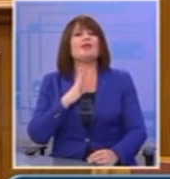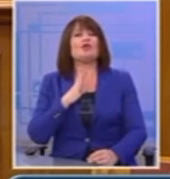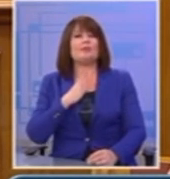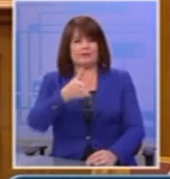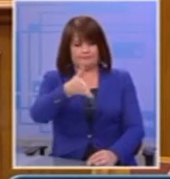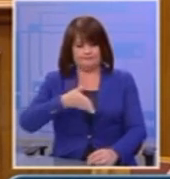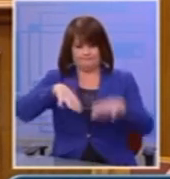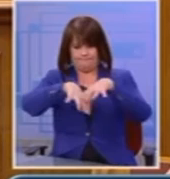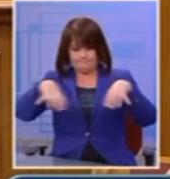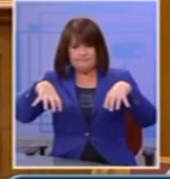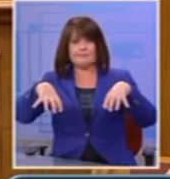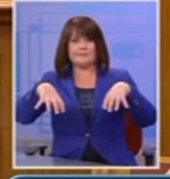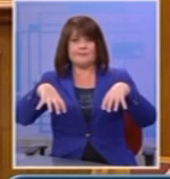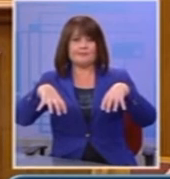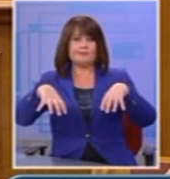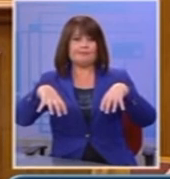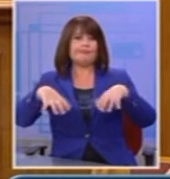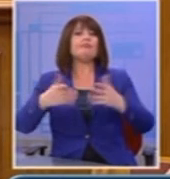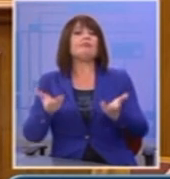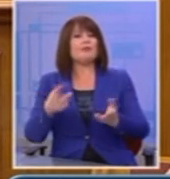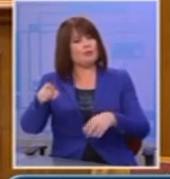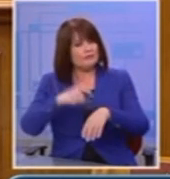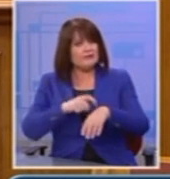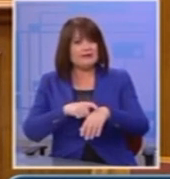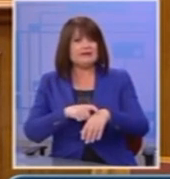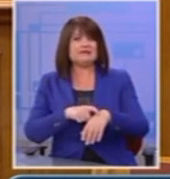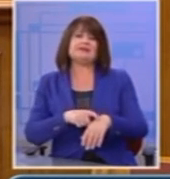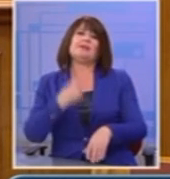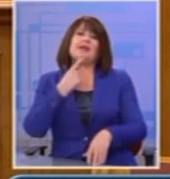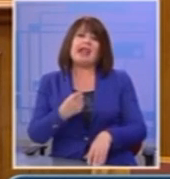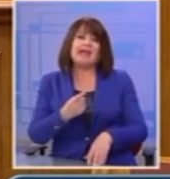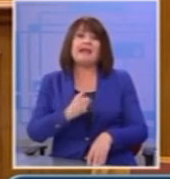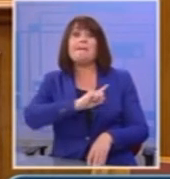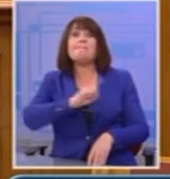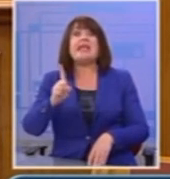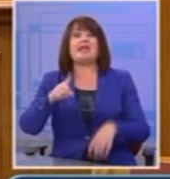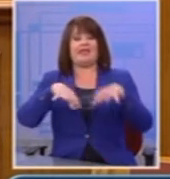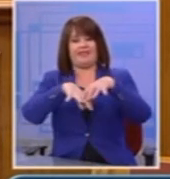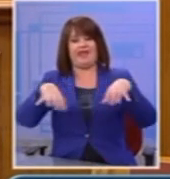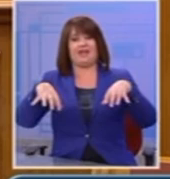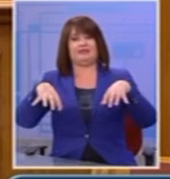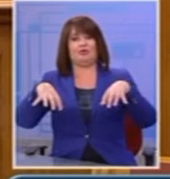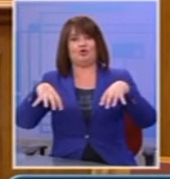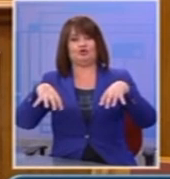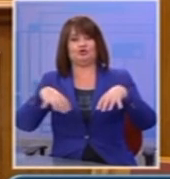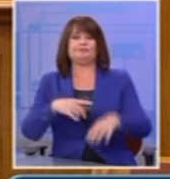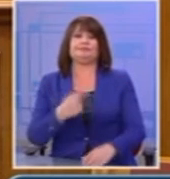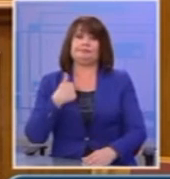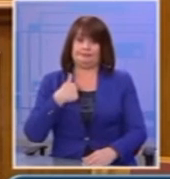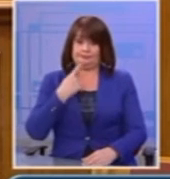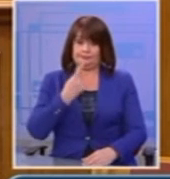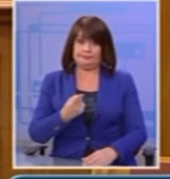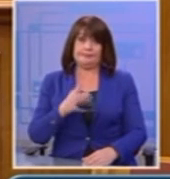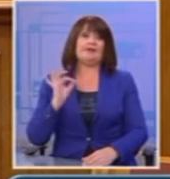διαχωριστικές γραμμές που έρχονται σήμερα να καταγγείλουν το διχασμό. Εγώ λέω πως η χώρα μας